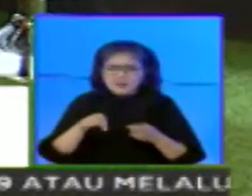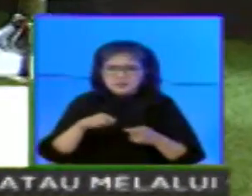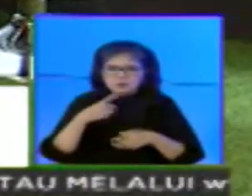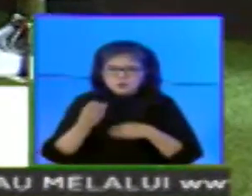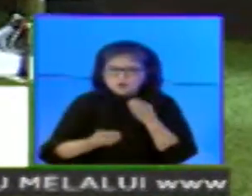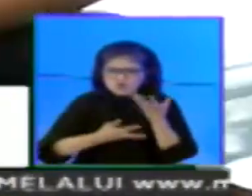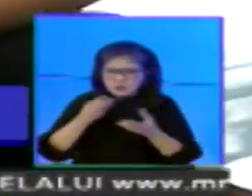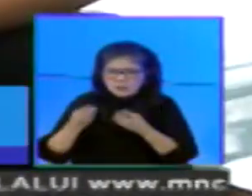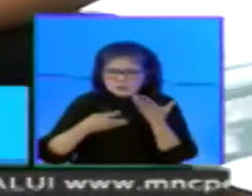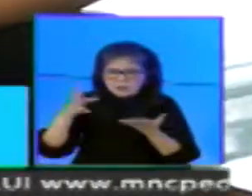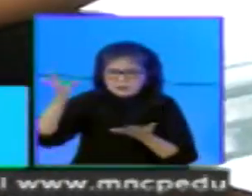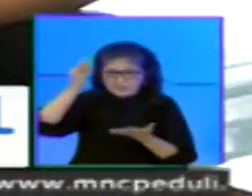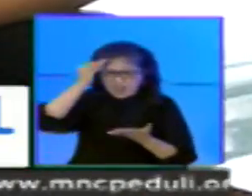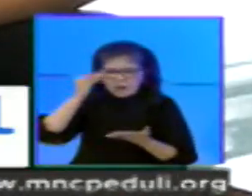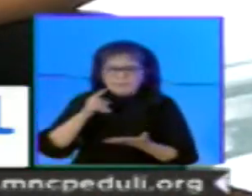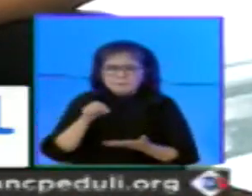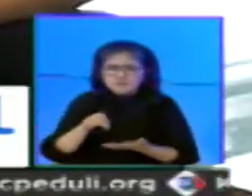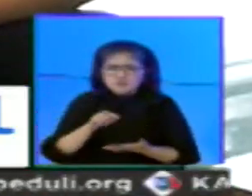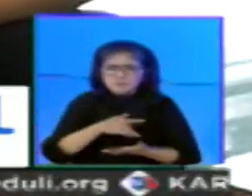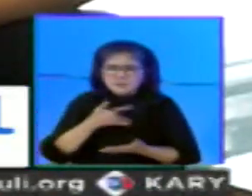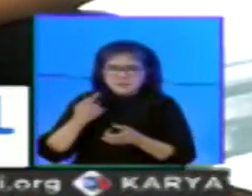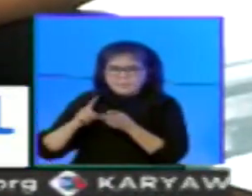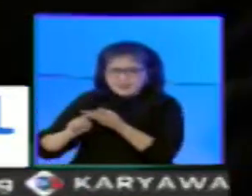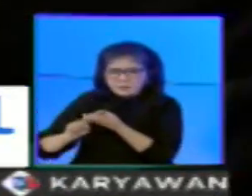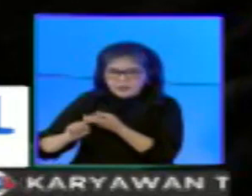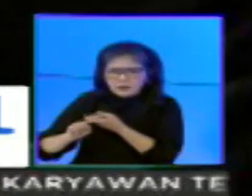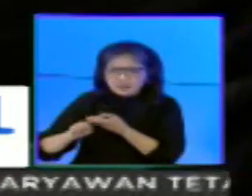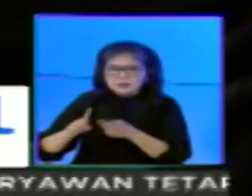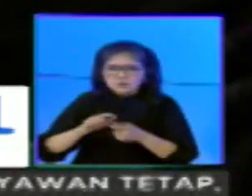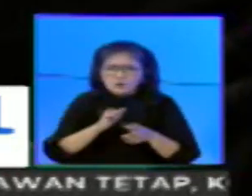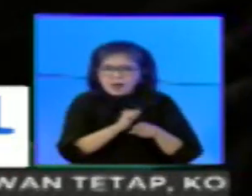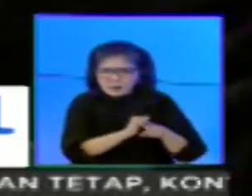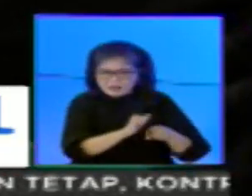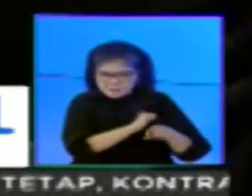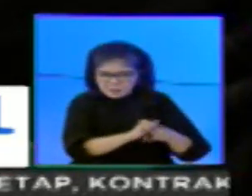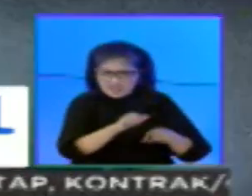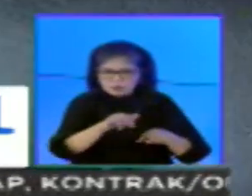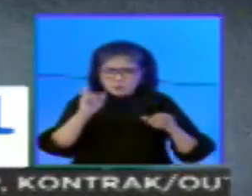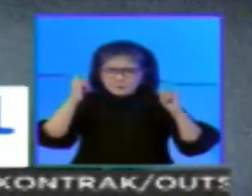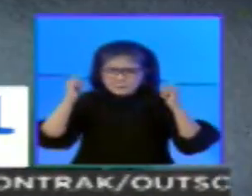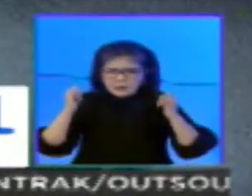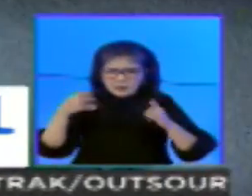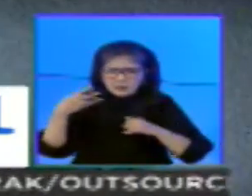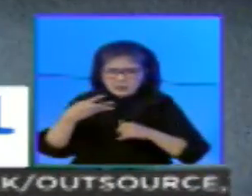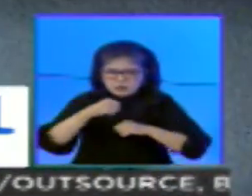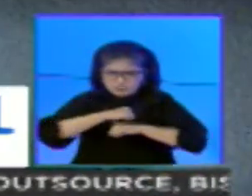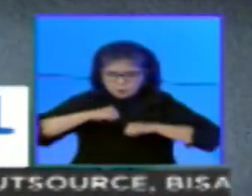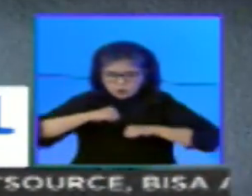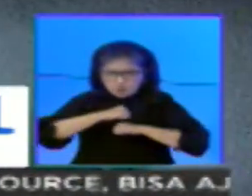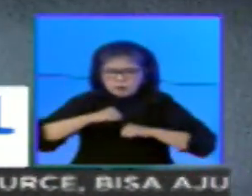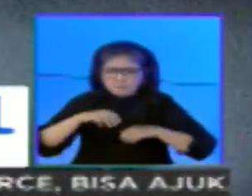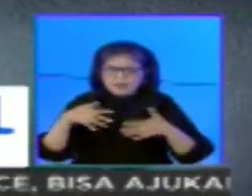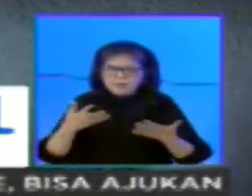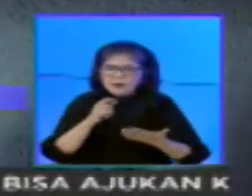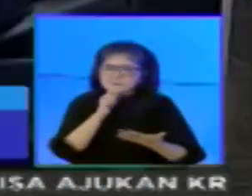memahami teman, empati. Itu pas rasa-rasa itu pasti terlatih saat kita bermain game e-sports. Mas Ricky, boleh dong disampaikan